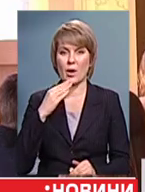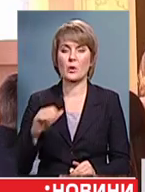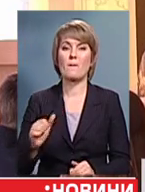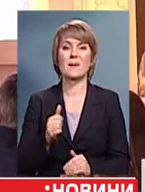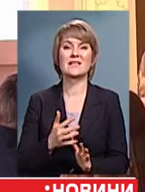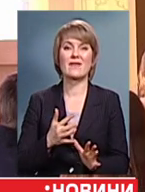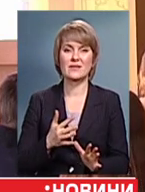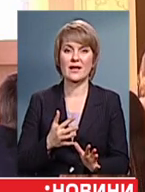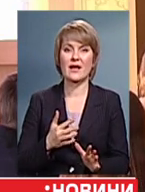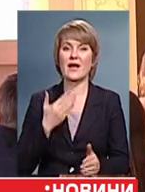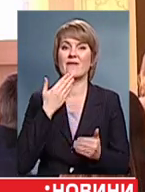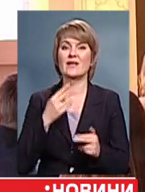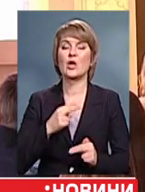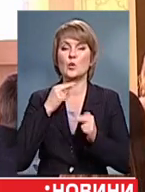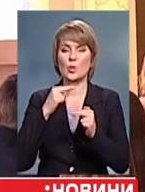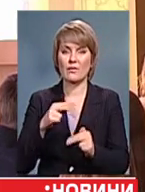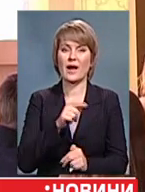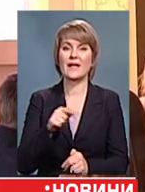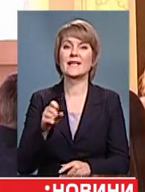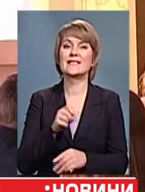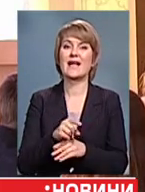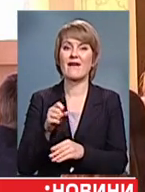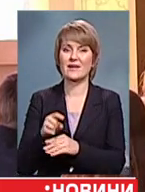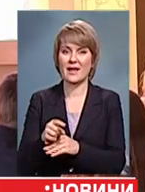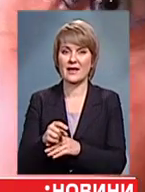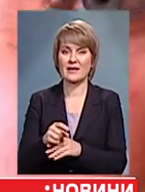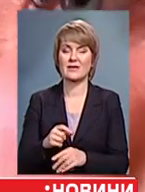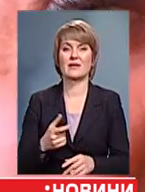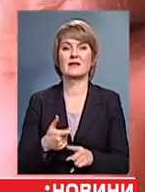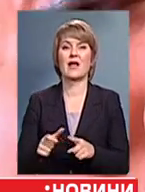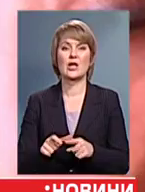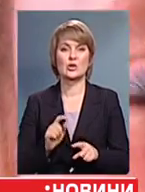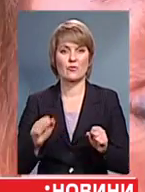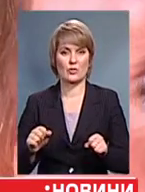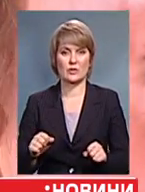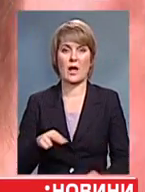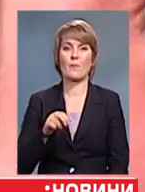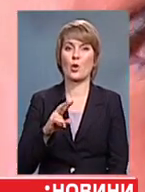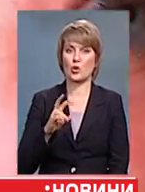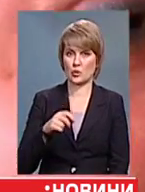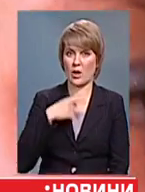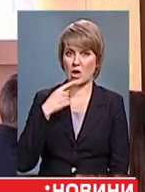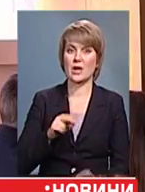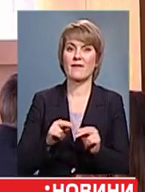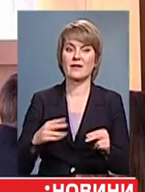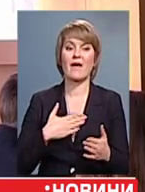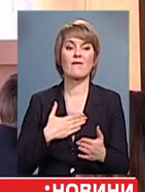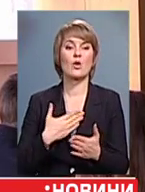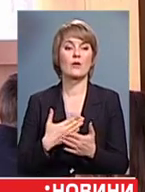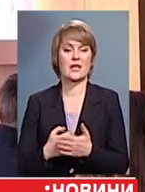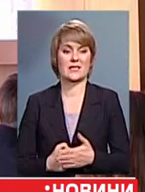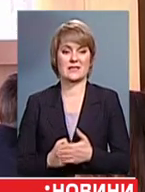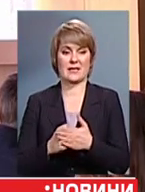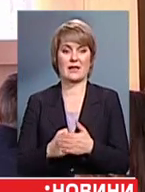все звертається увага на ті завдання, які найпоширніші. Інна Прощенко каже, викладає тут на волонтерських